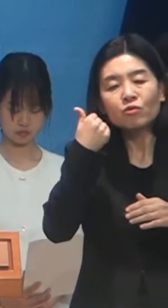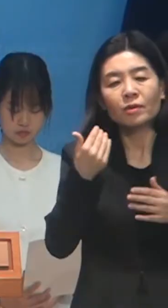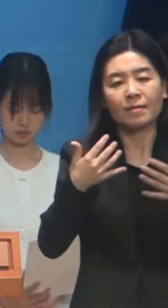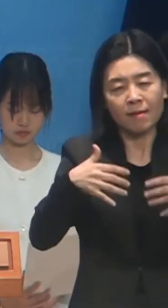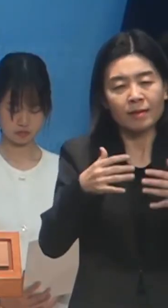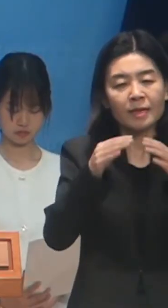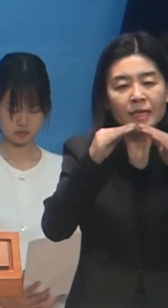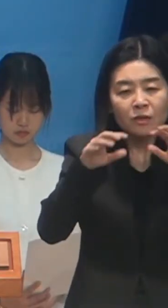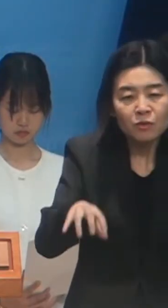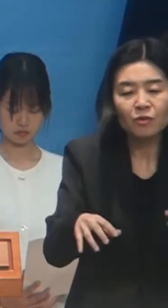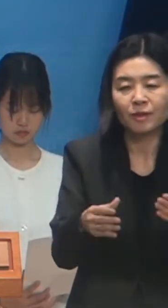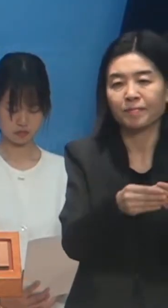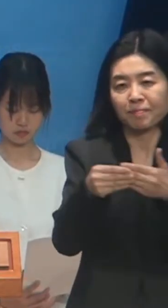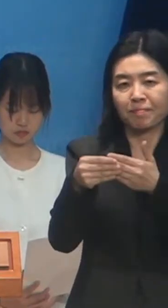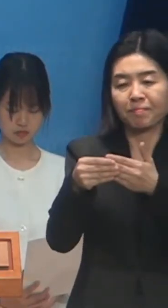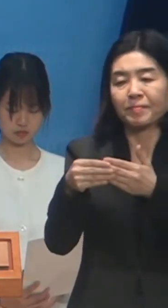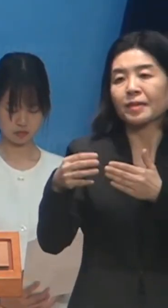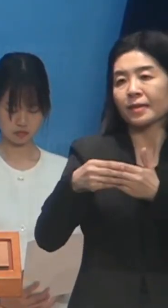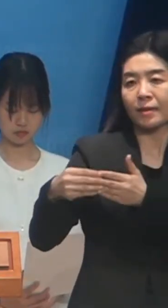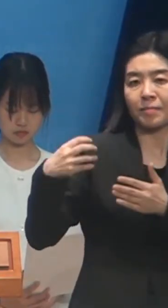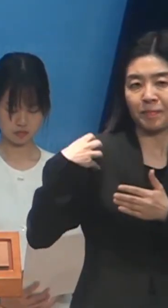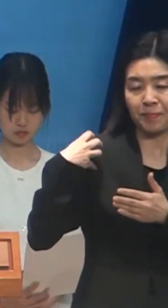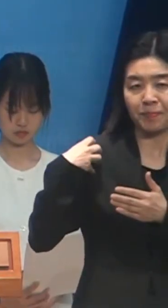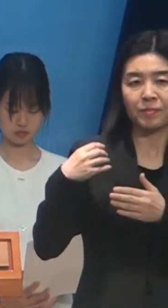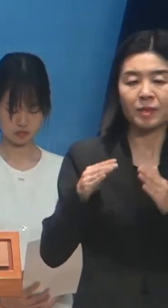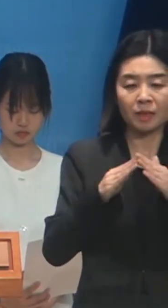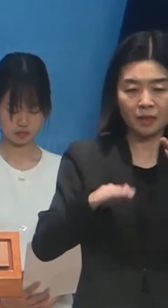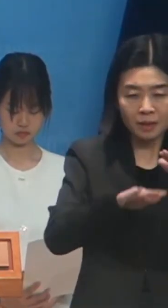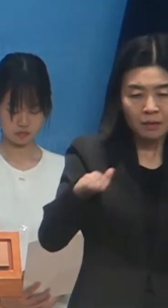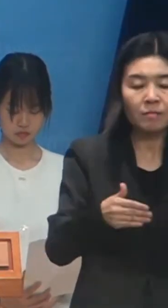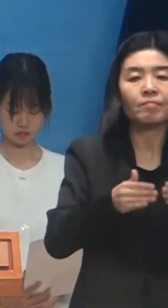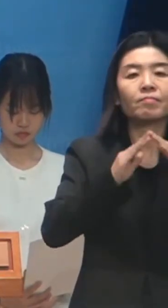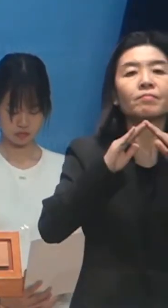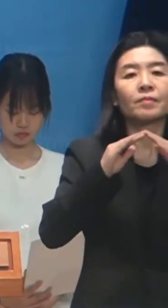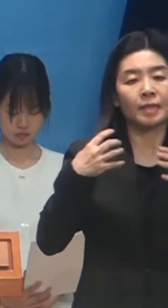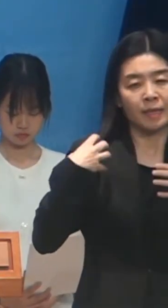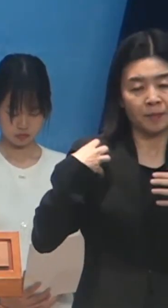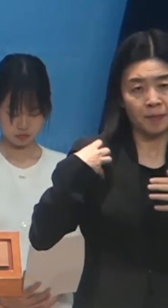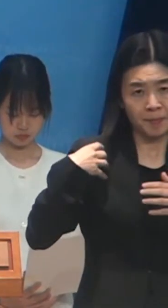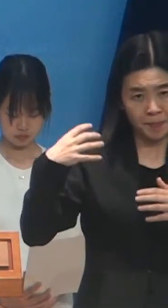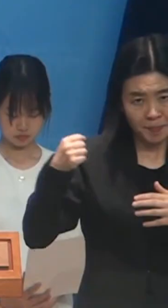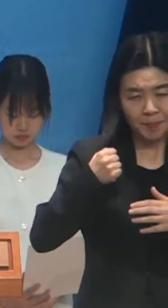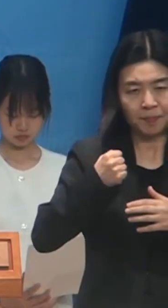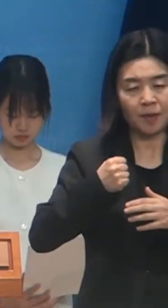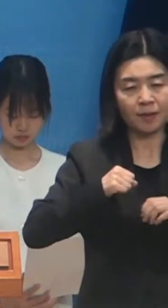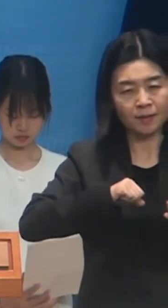리더이며 가정을 세우고 책임을 다해 살아온 아버지입니다.